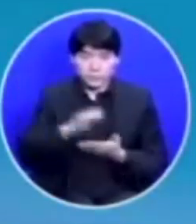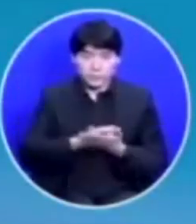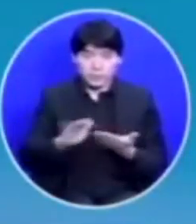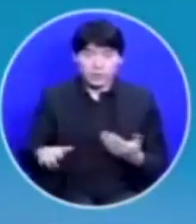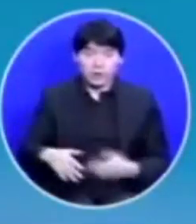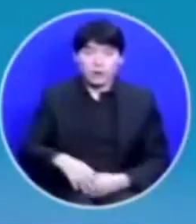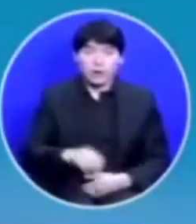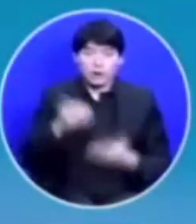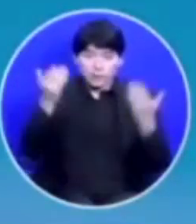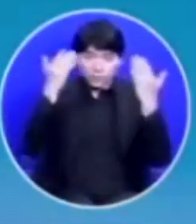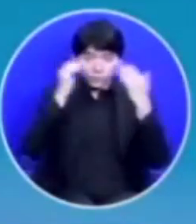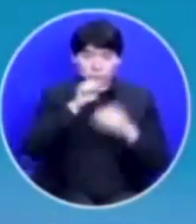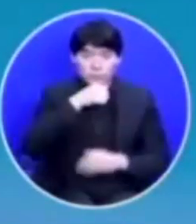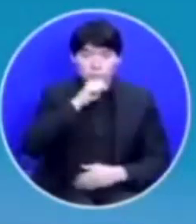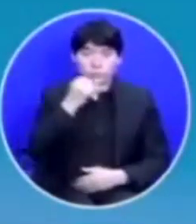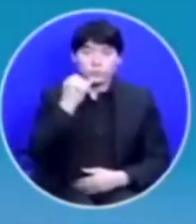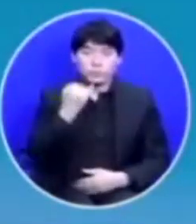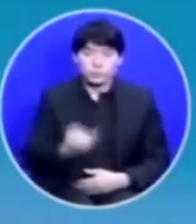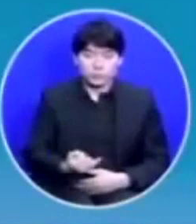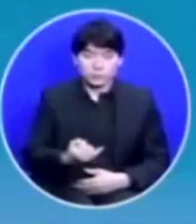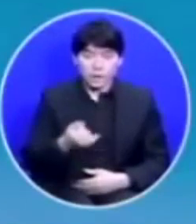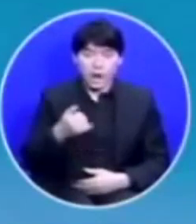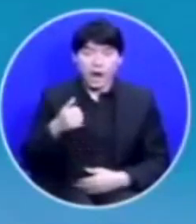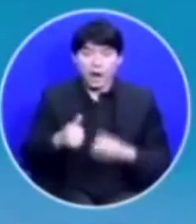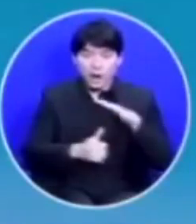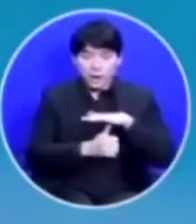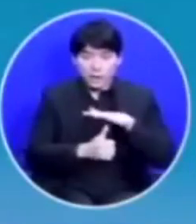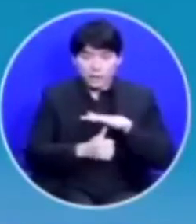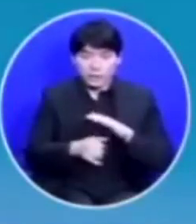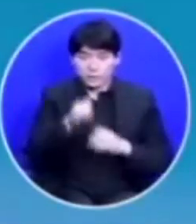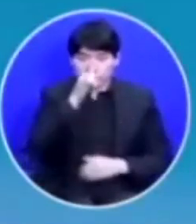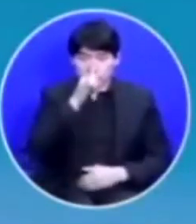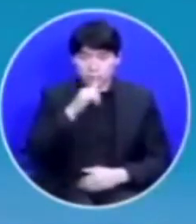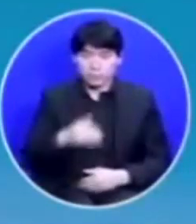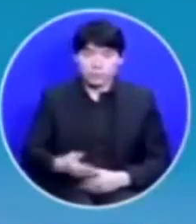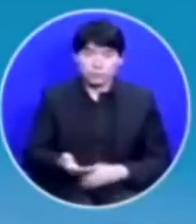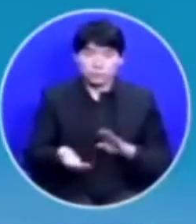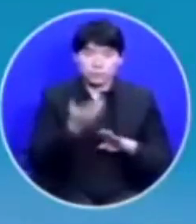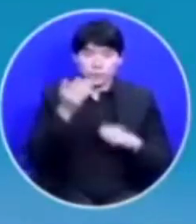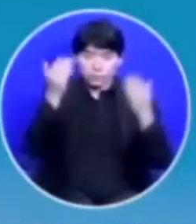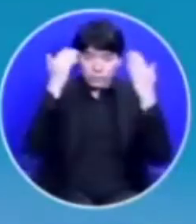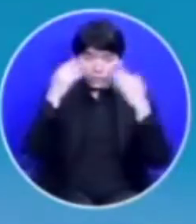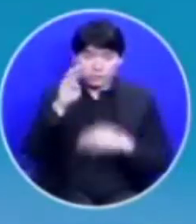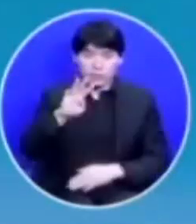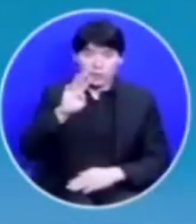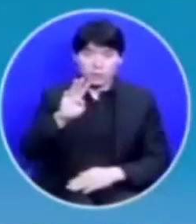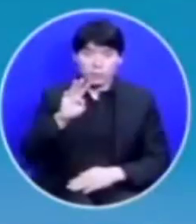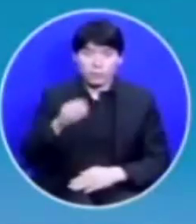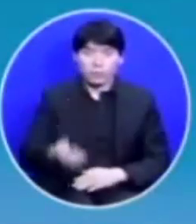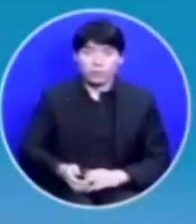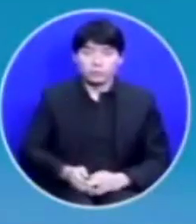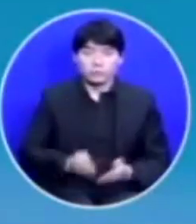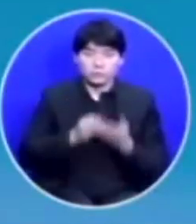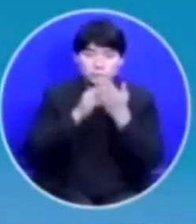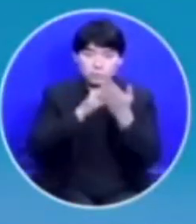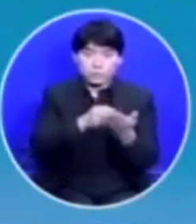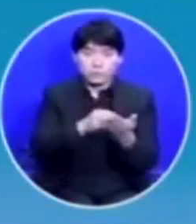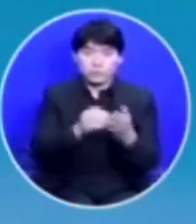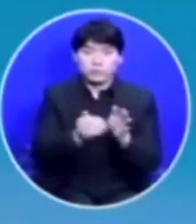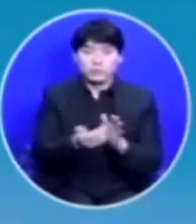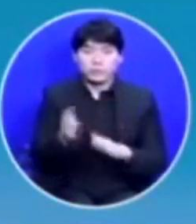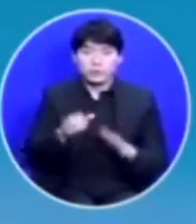학교 성적이 항상 꼴찌인 아이가 있었습니다 그는 상급학교에 3번이나 지원을 했지만 낙방을 했습니다